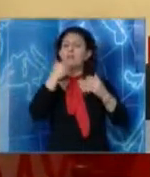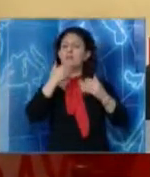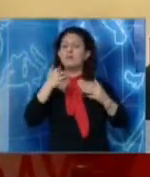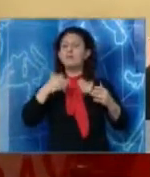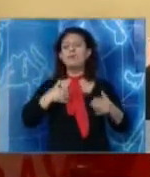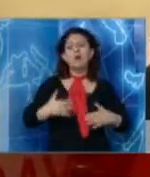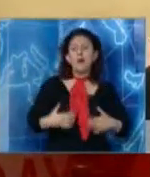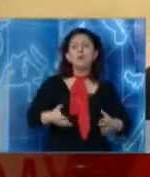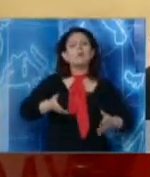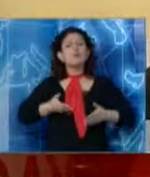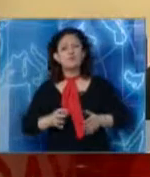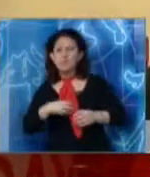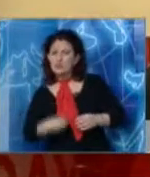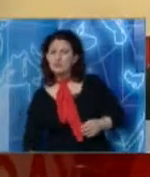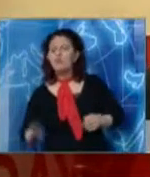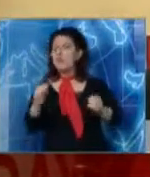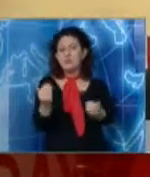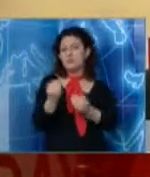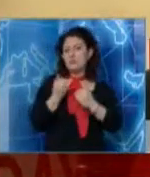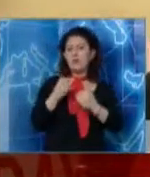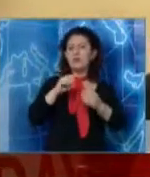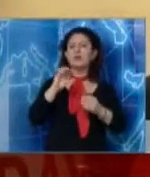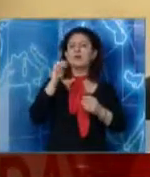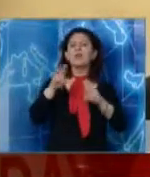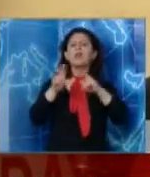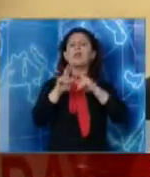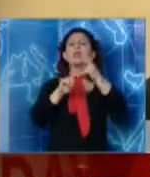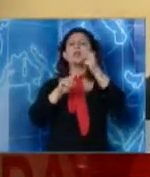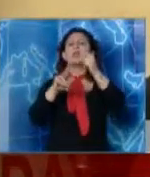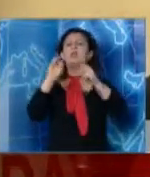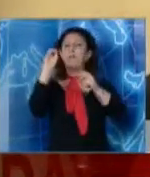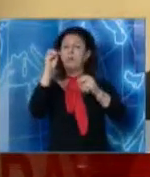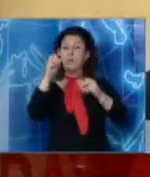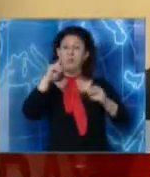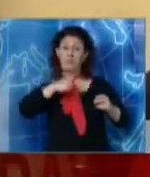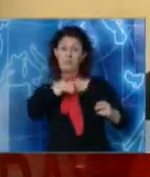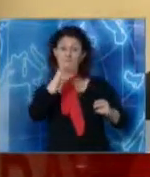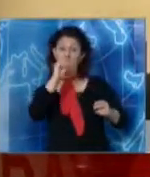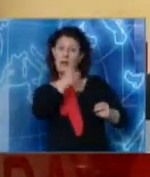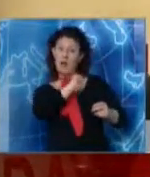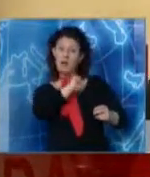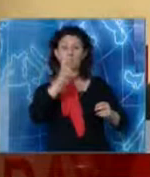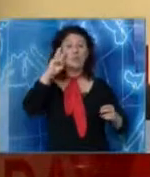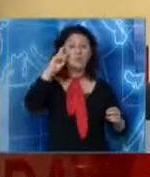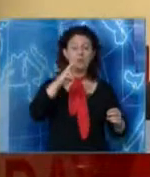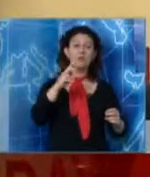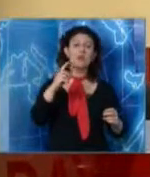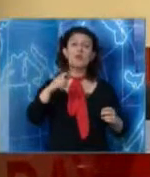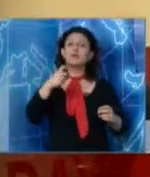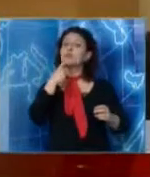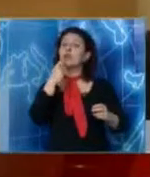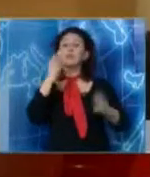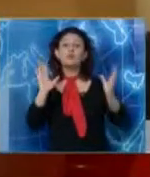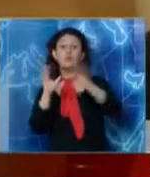gebe kaldı düşürdü değil. Kucağa alınan bebek veya klinik gebelik dediğimiz, bebeği gördüğümüz, kalp atımını gördüğümüz oran o yaş gruplarına